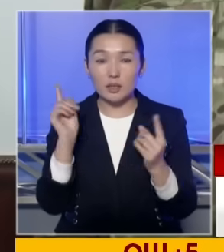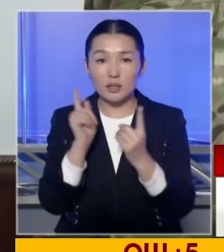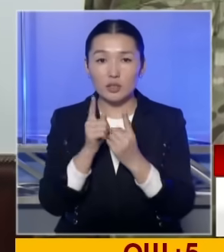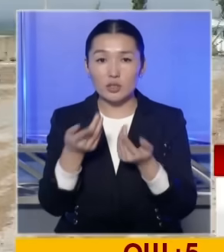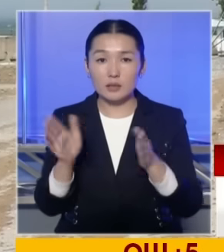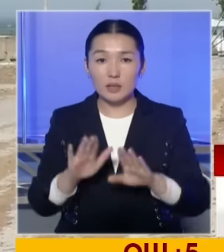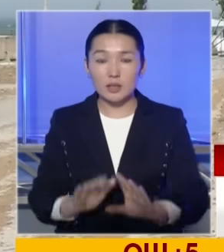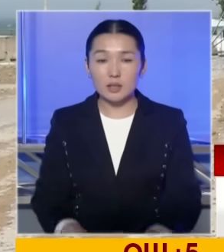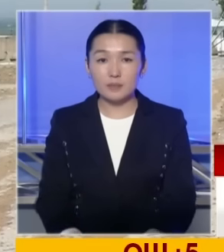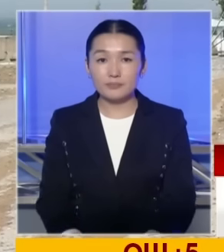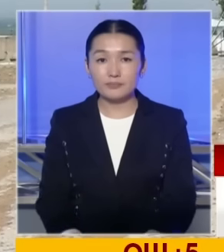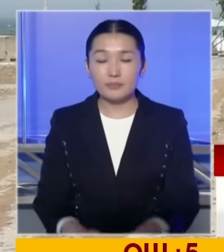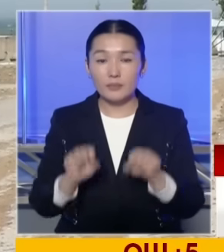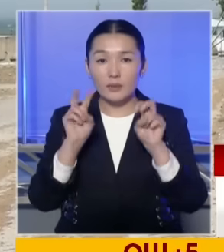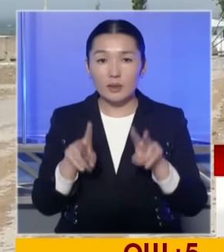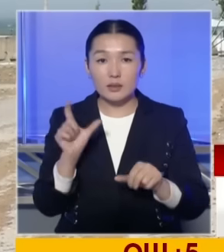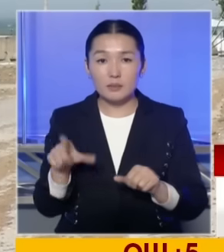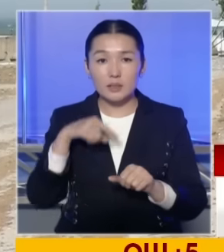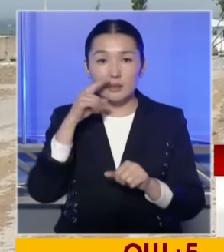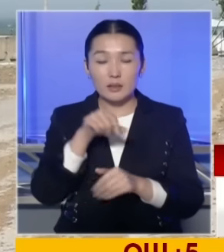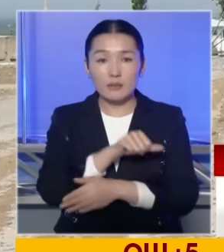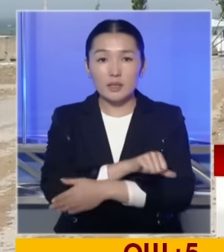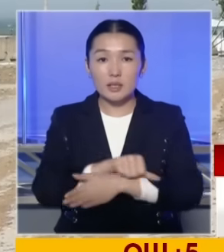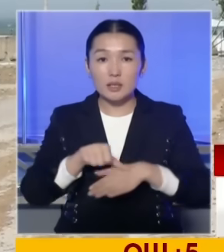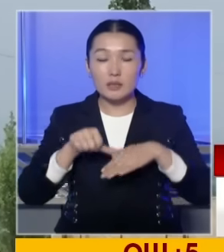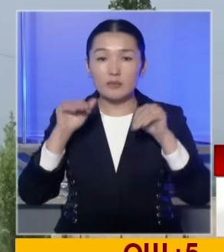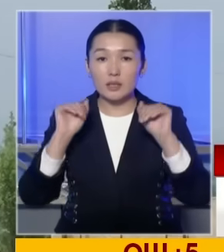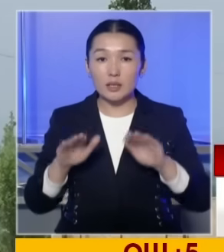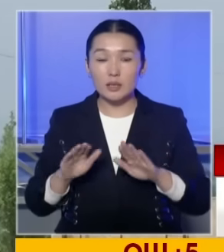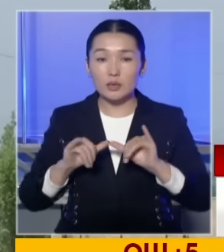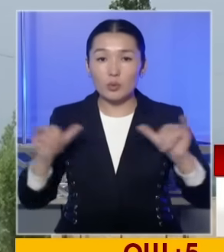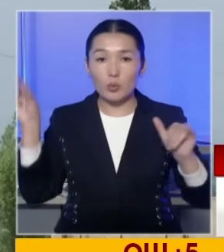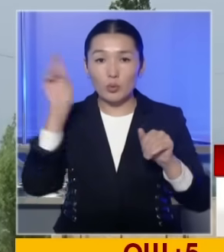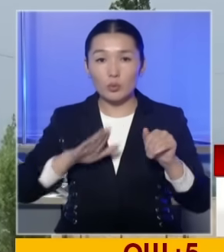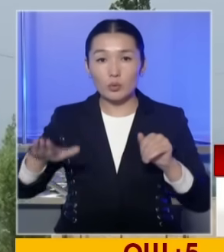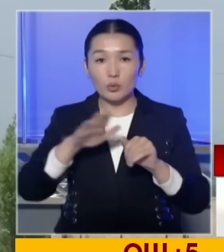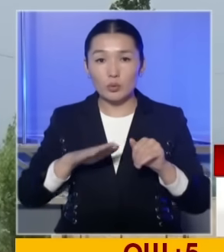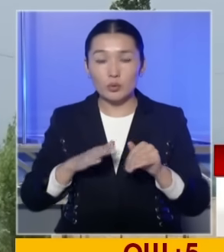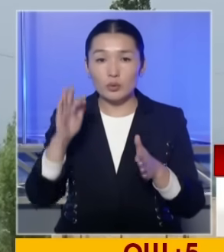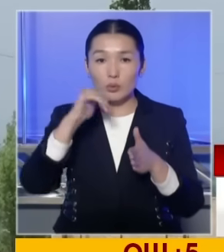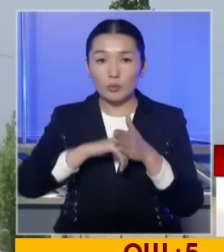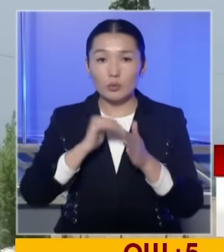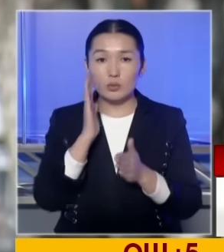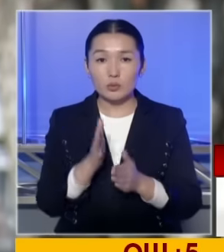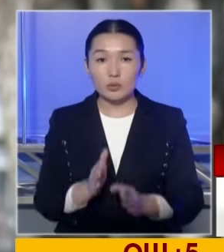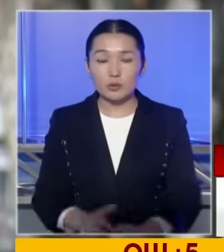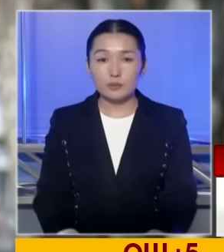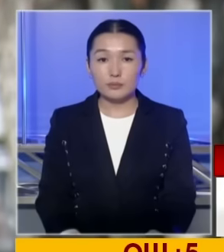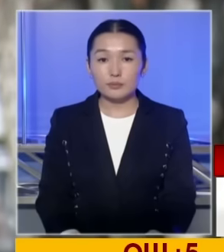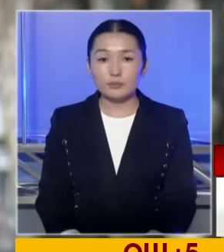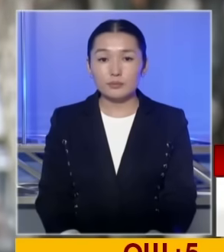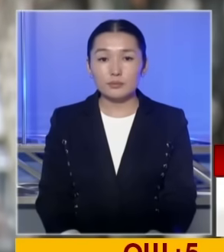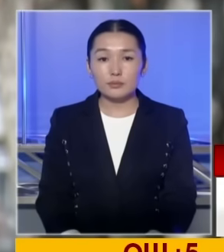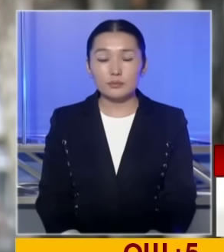калды. Талдоочуларда чек ара маселесинин чечилиши өлкөнүн өнүгүшүнө эбегейсиз чоң салым экенин белгилешет. Конечно, это